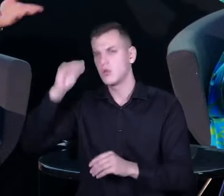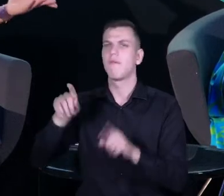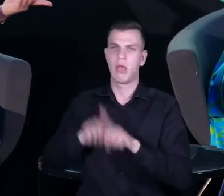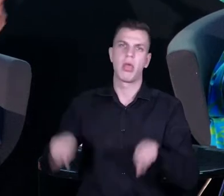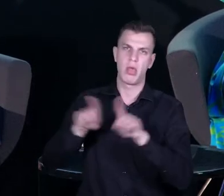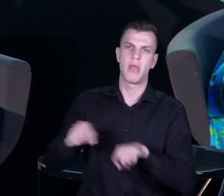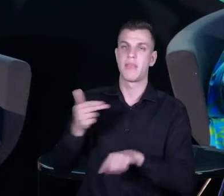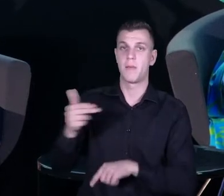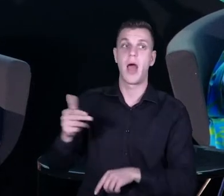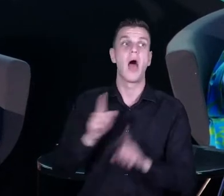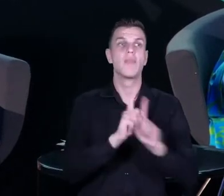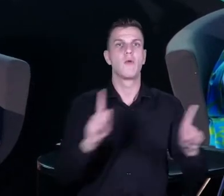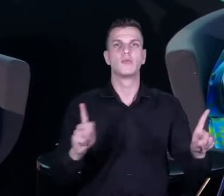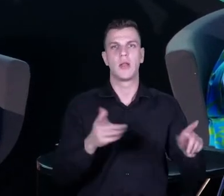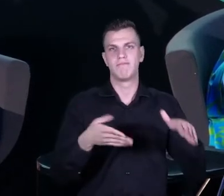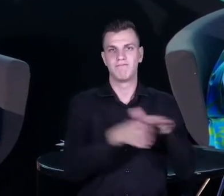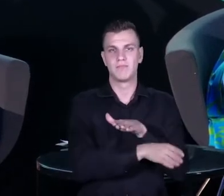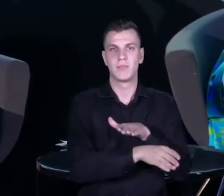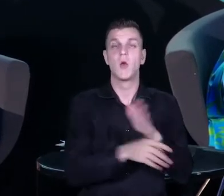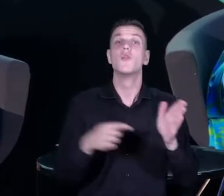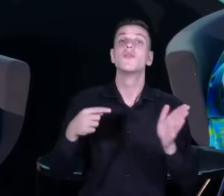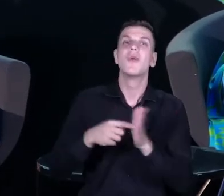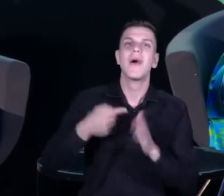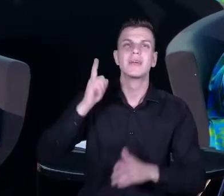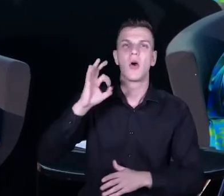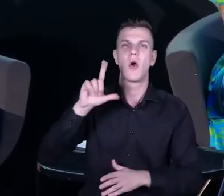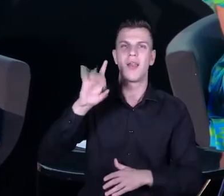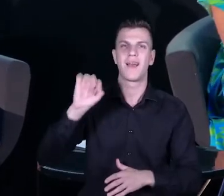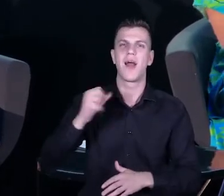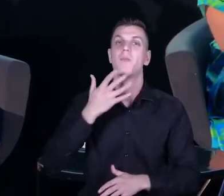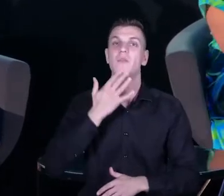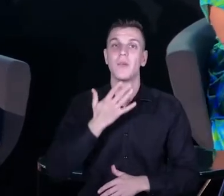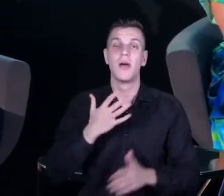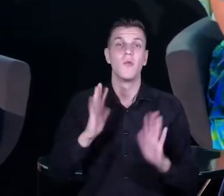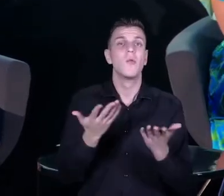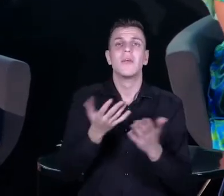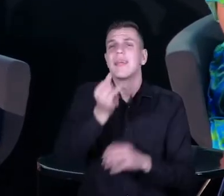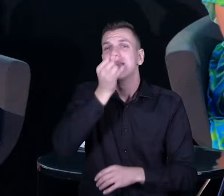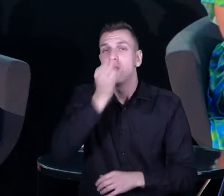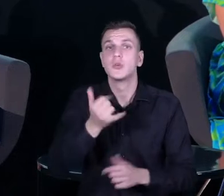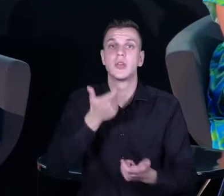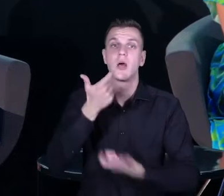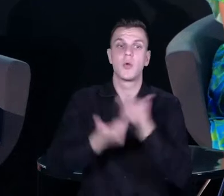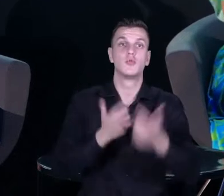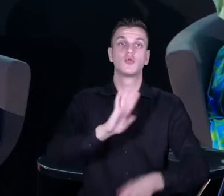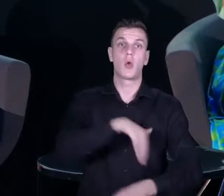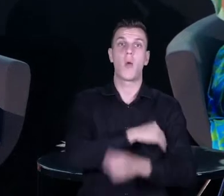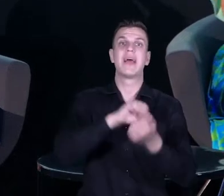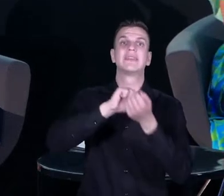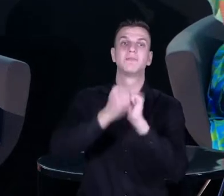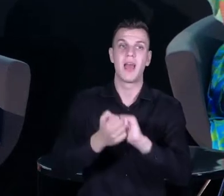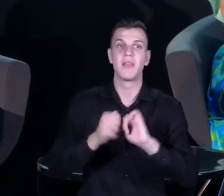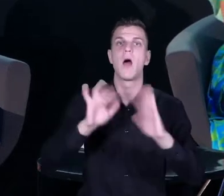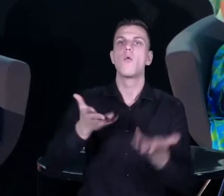Otóż i to, co przed chwilą powiedziała Olga, no naprawdę nie da się wprowadzić zmiany w szkole tylko w stosunku